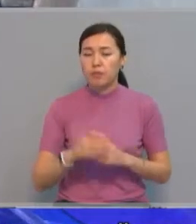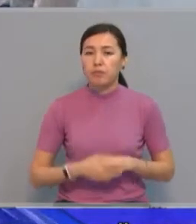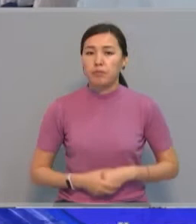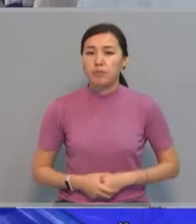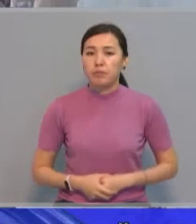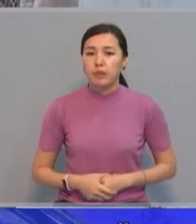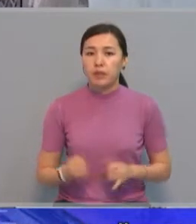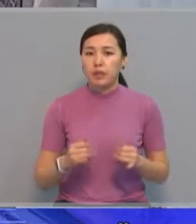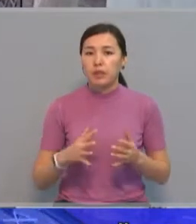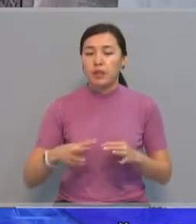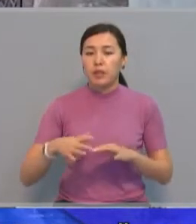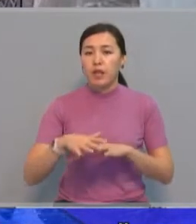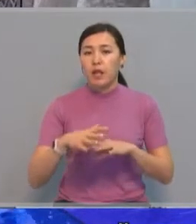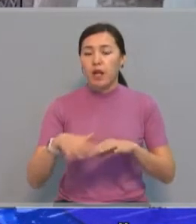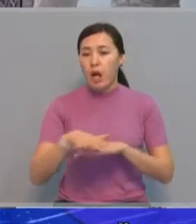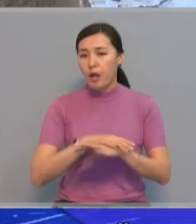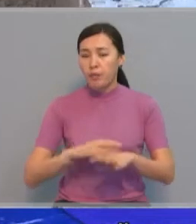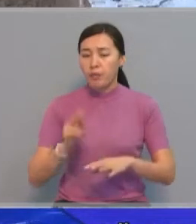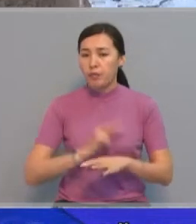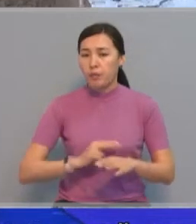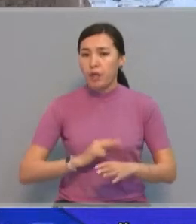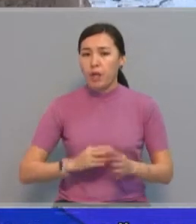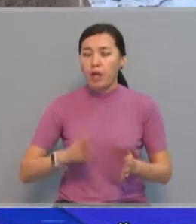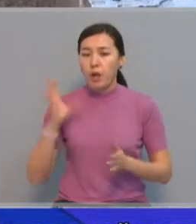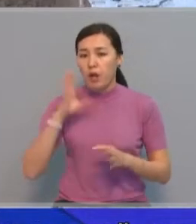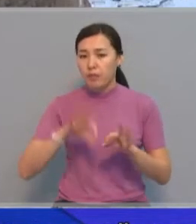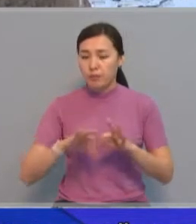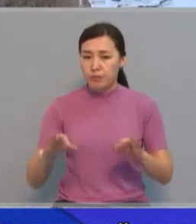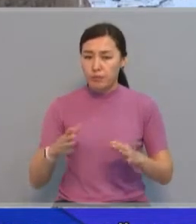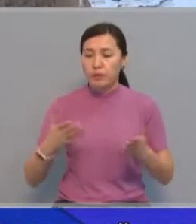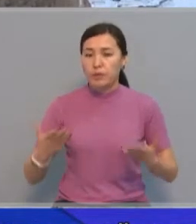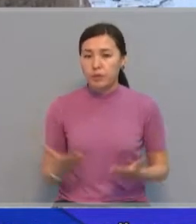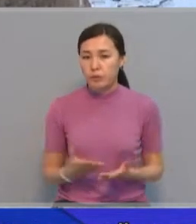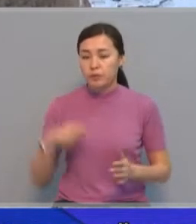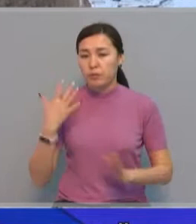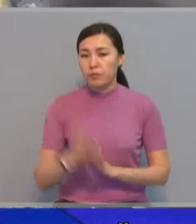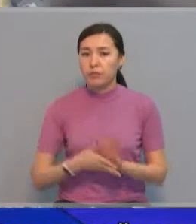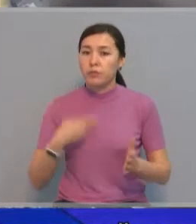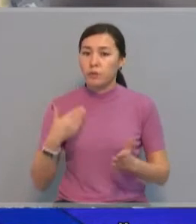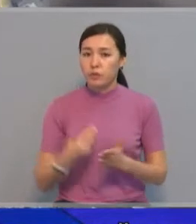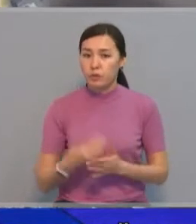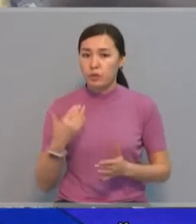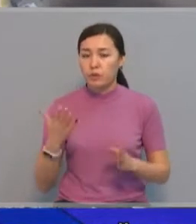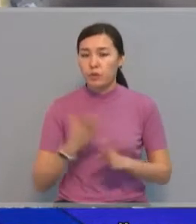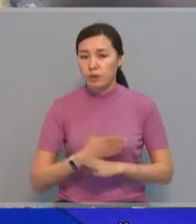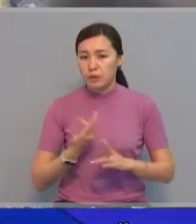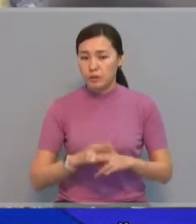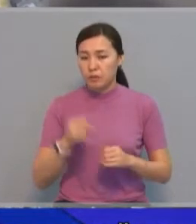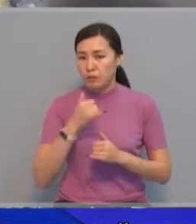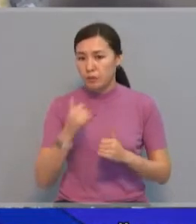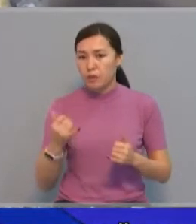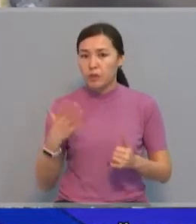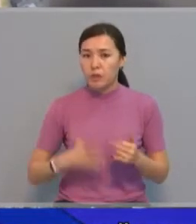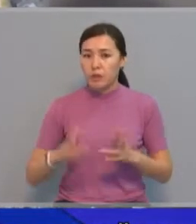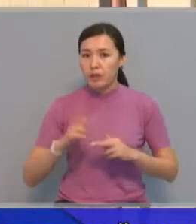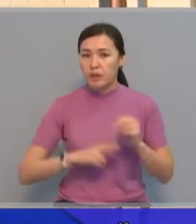В настоящее время в населенном пункте ведутся работы по укладке водопровода. Жители с пониманием относятся к непогоде, которая немного